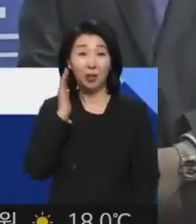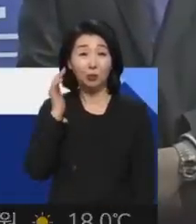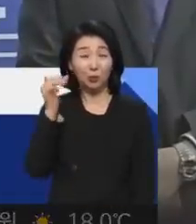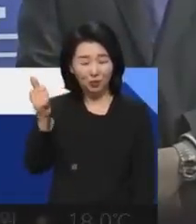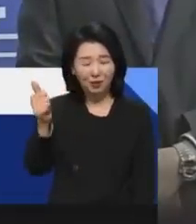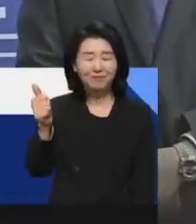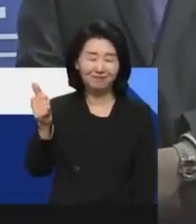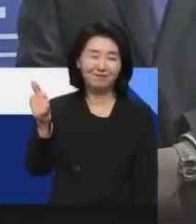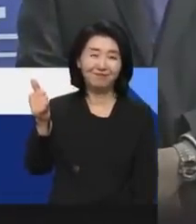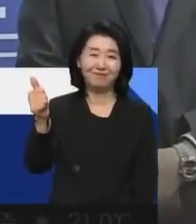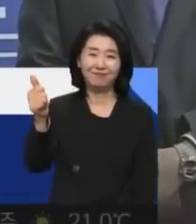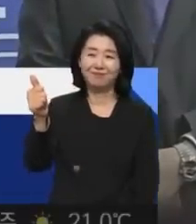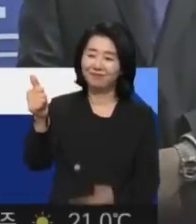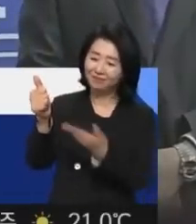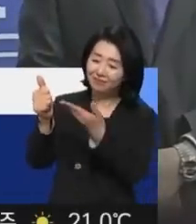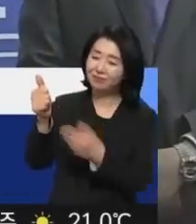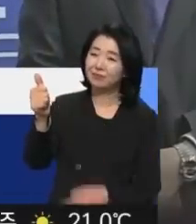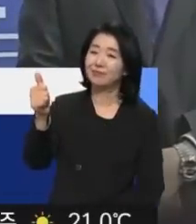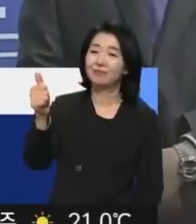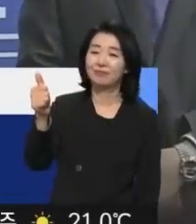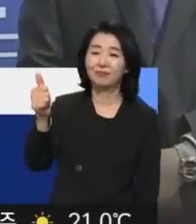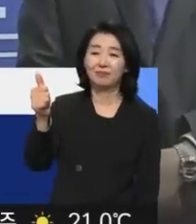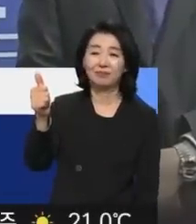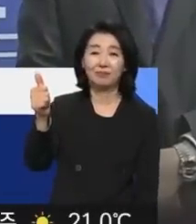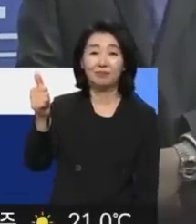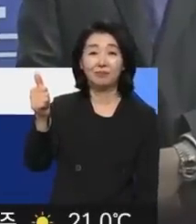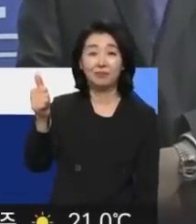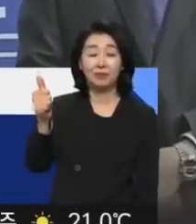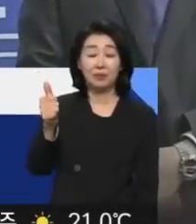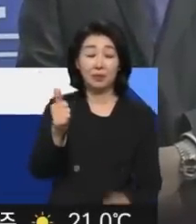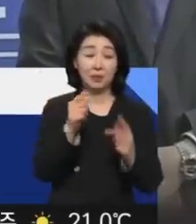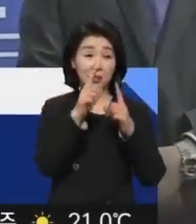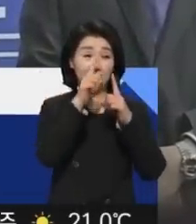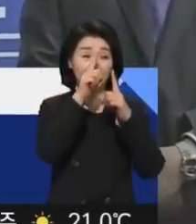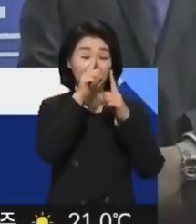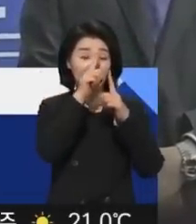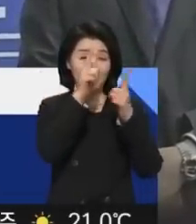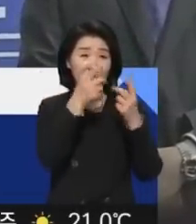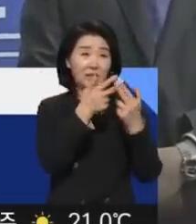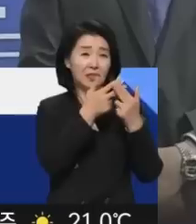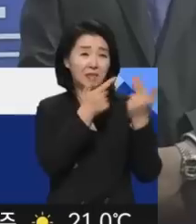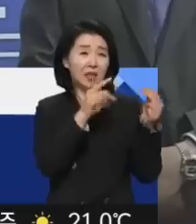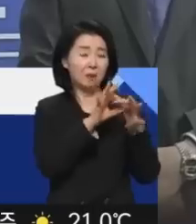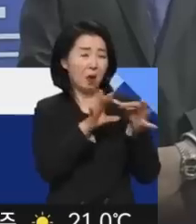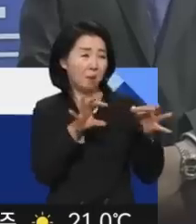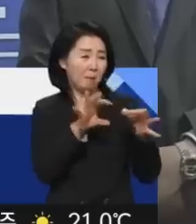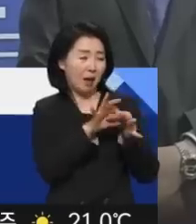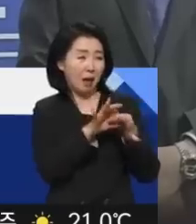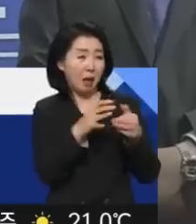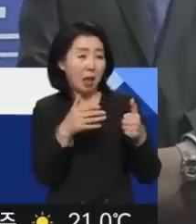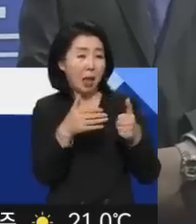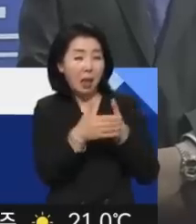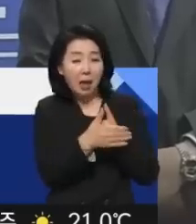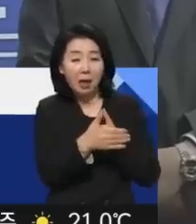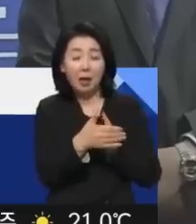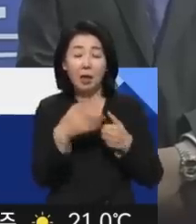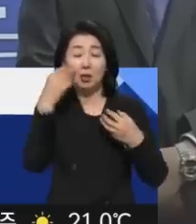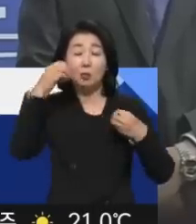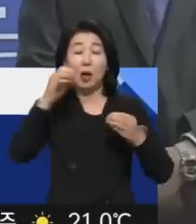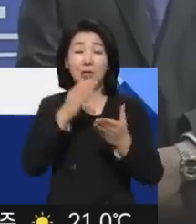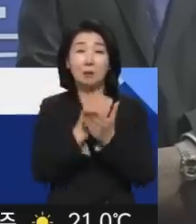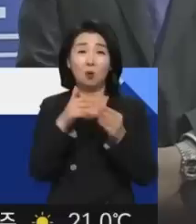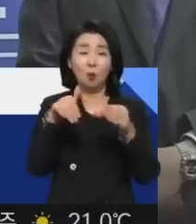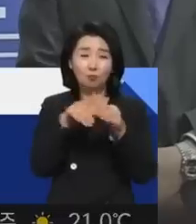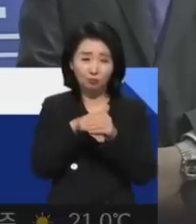대통령님, 괜히 그 말이죠. 이재명 뭐 구속시키는 척하고 그렇게 계속 쇼하지 마시고 바로